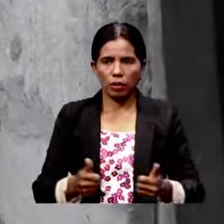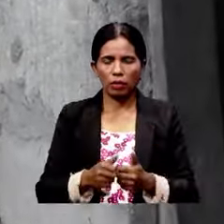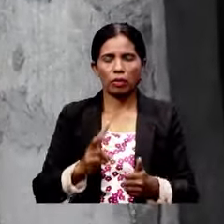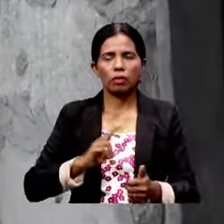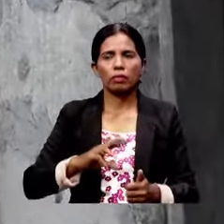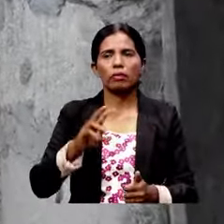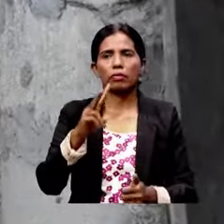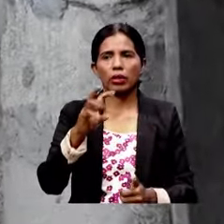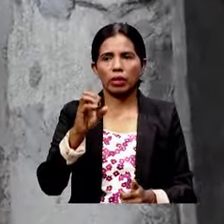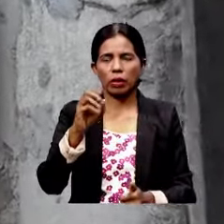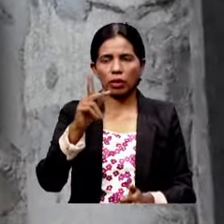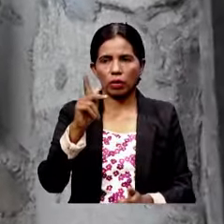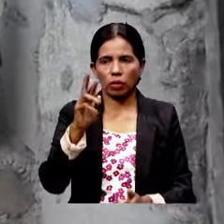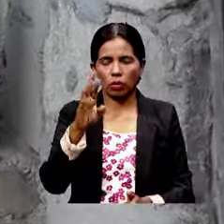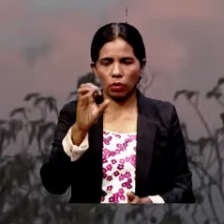Veracruz.